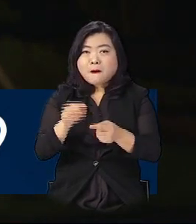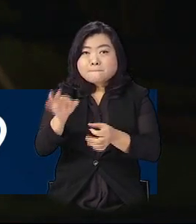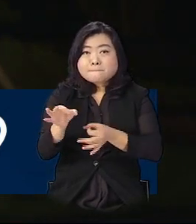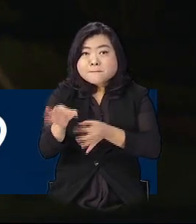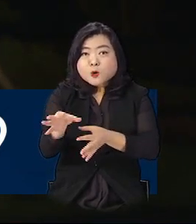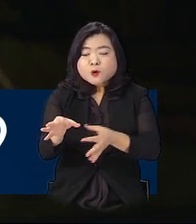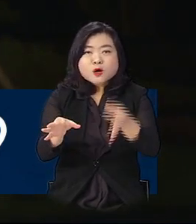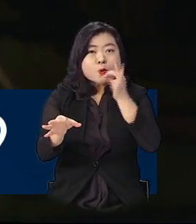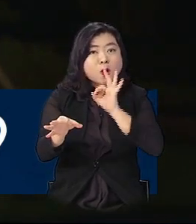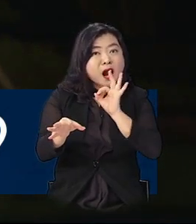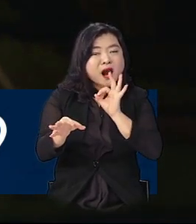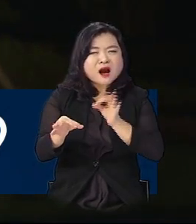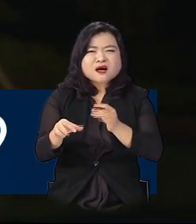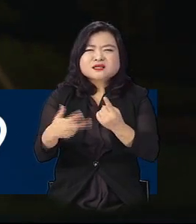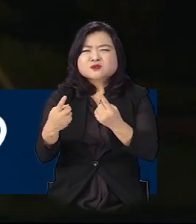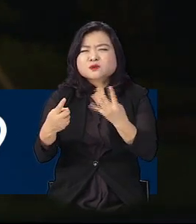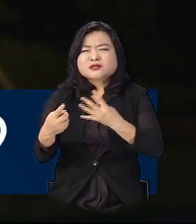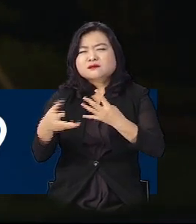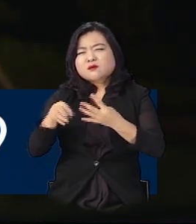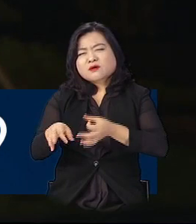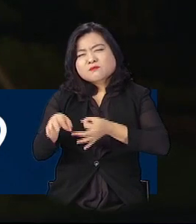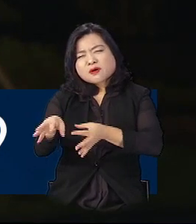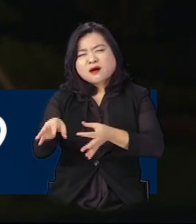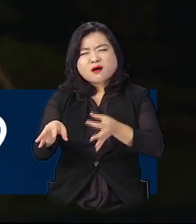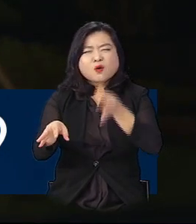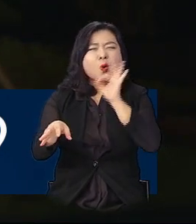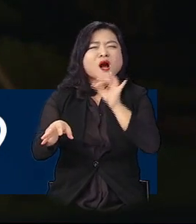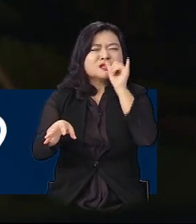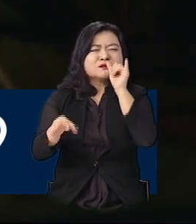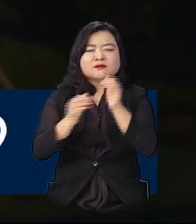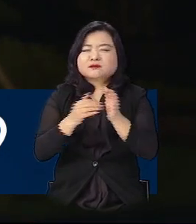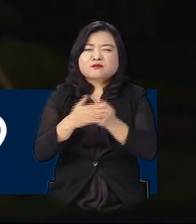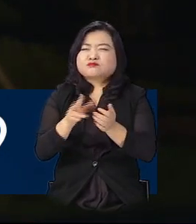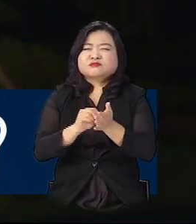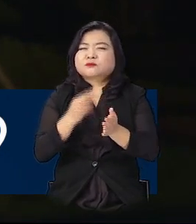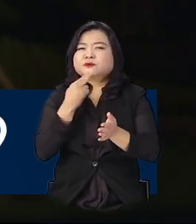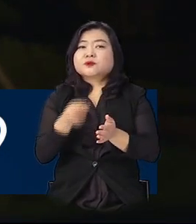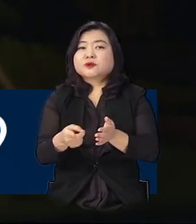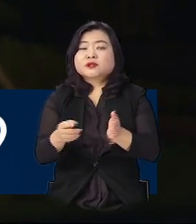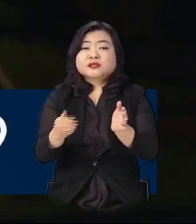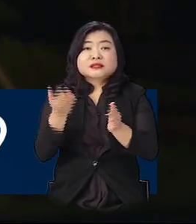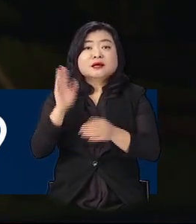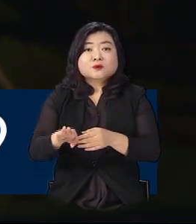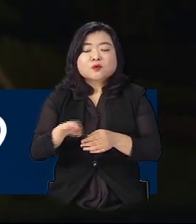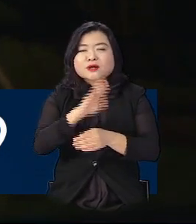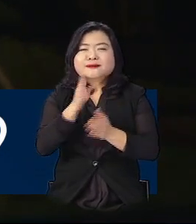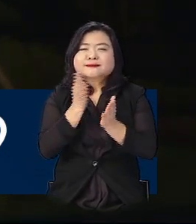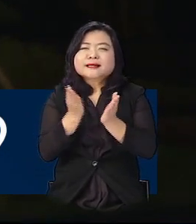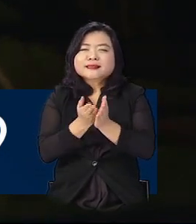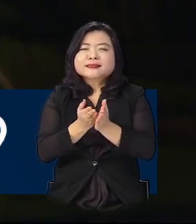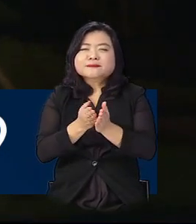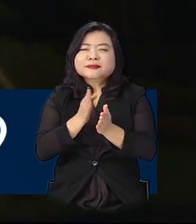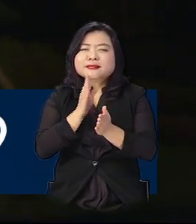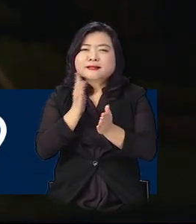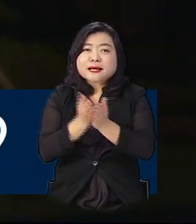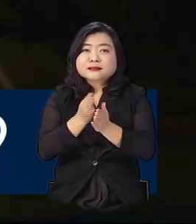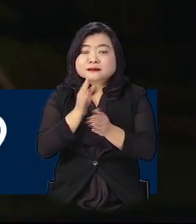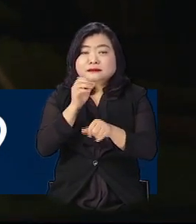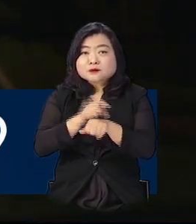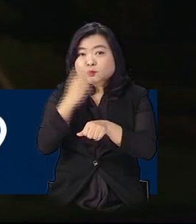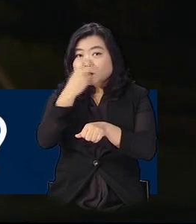1조 4천억 들여도 효과는 충분히 나온다. 그래서 예타는 문제가 없습니다. 그래도 우리는 지금 예타 면제를 요청을 하고